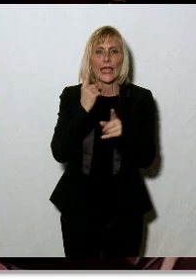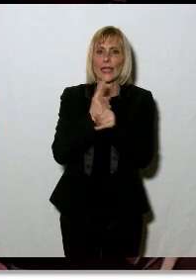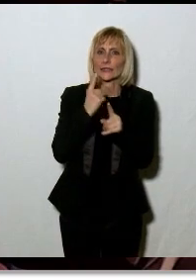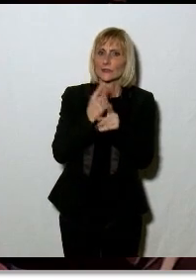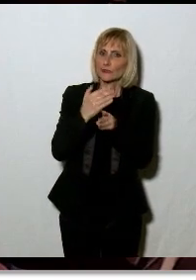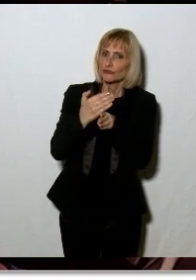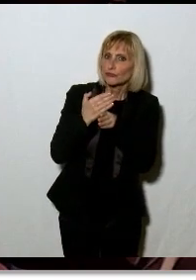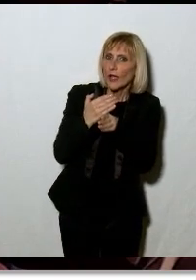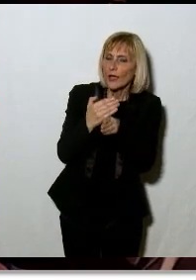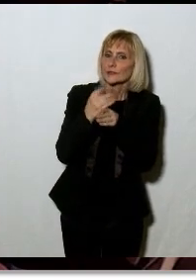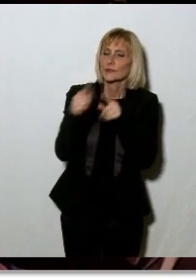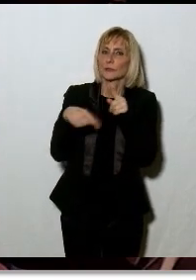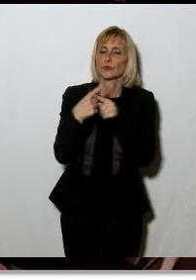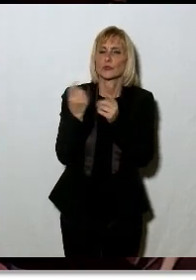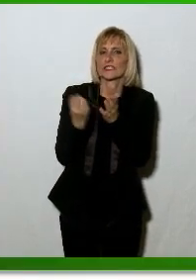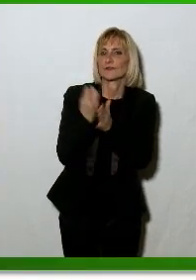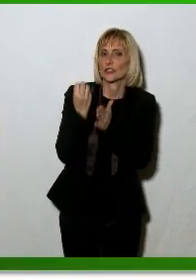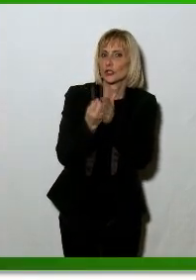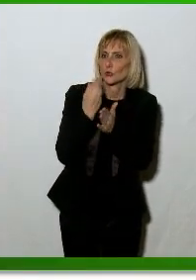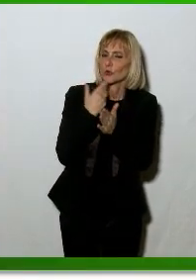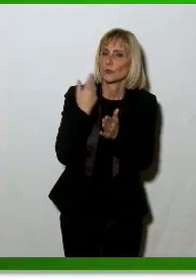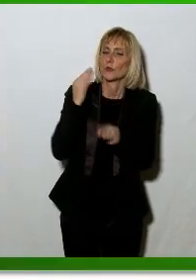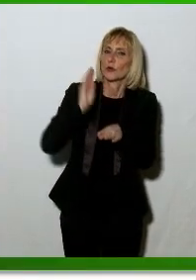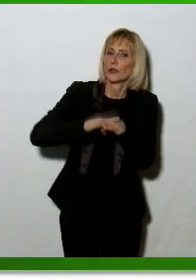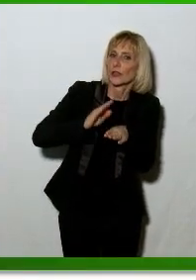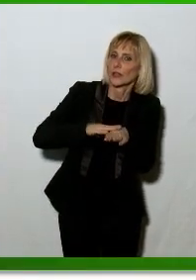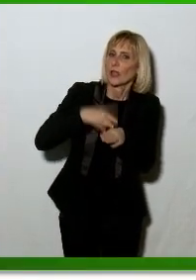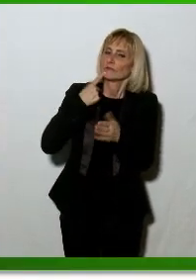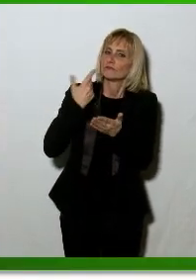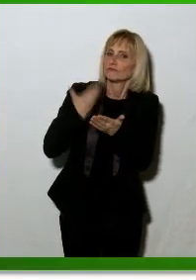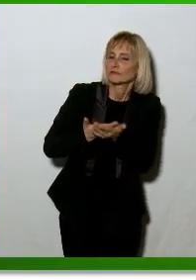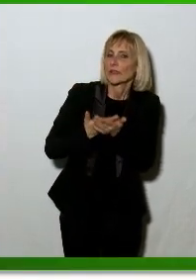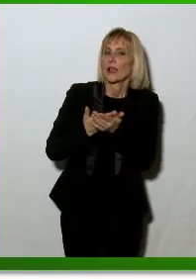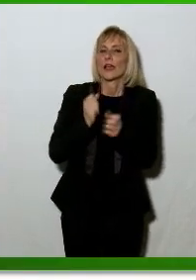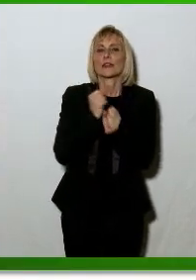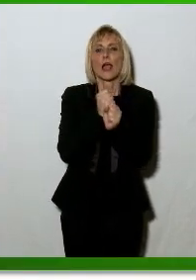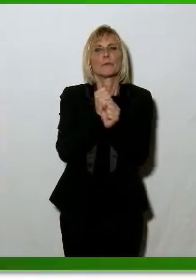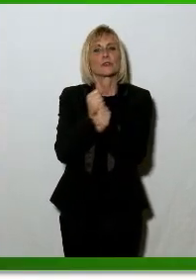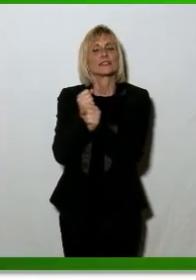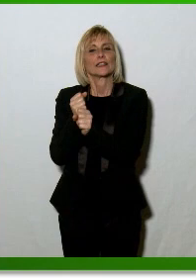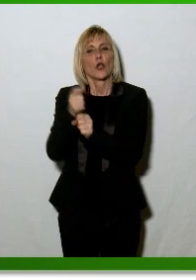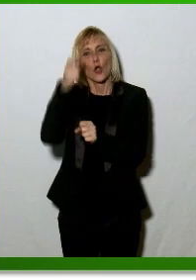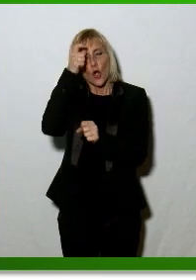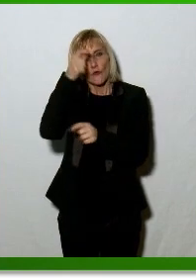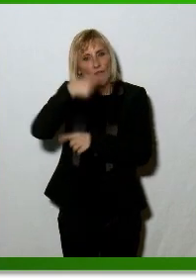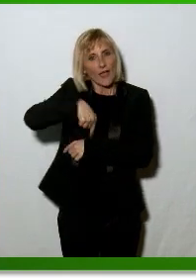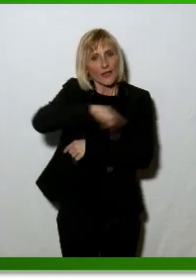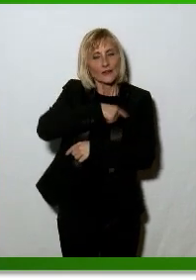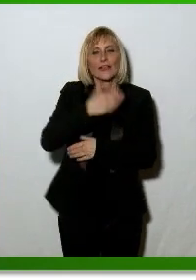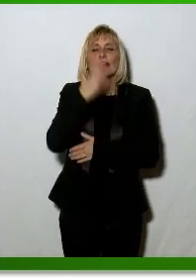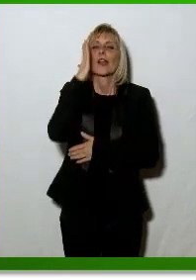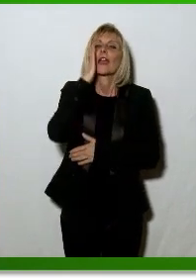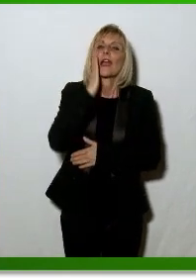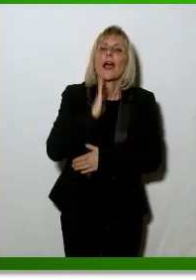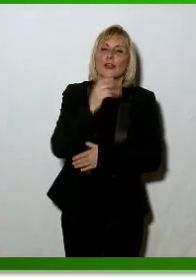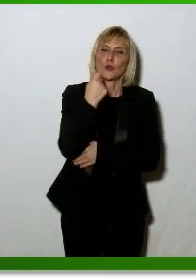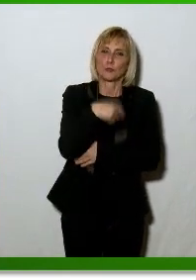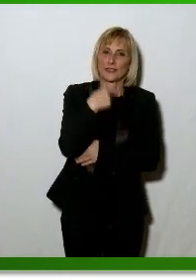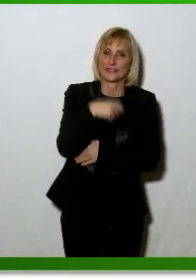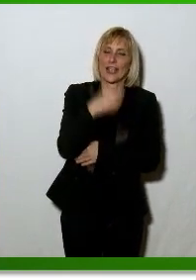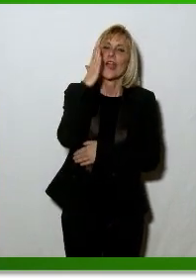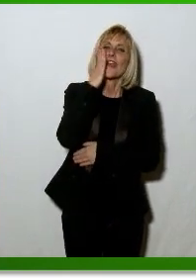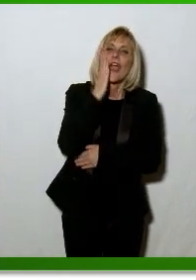sviluppo di proposte e richieste ai rappresentanti del nostro governo Caro Presidente Caro